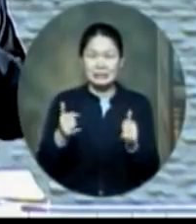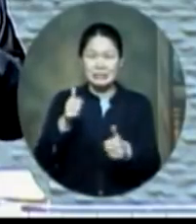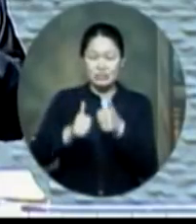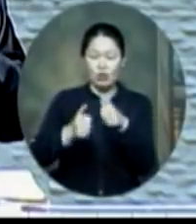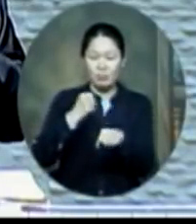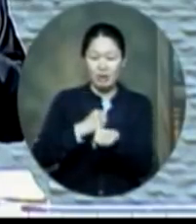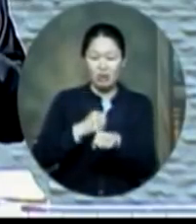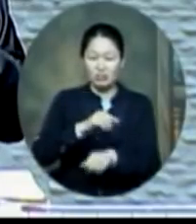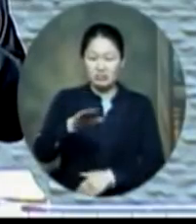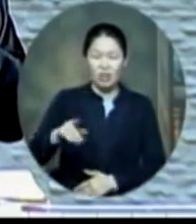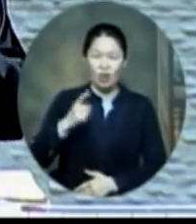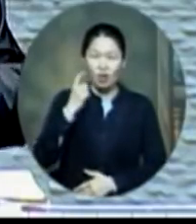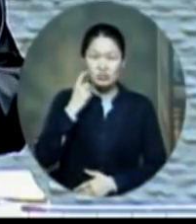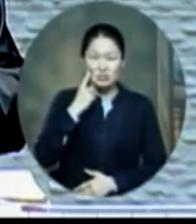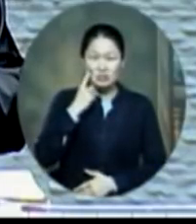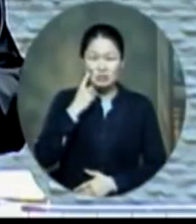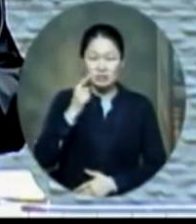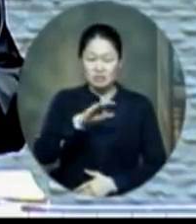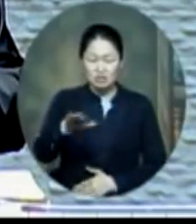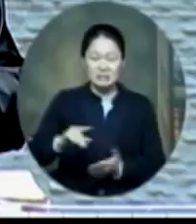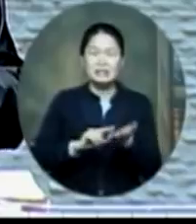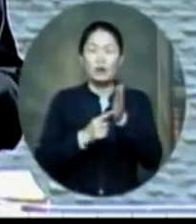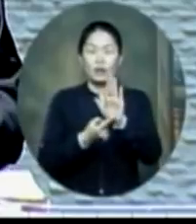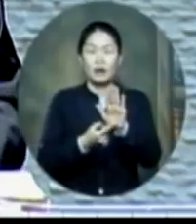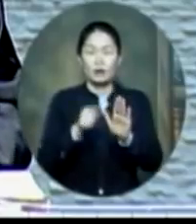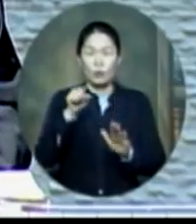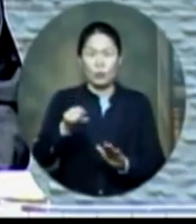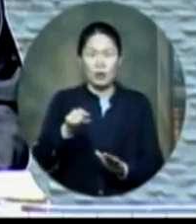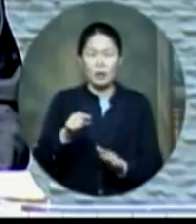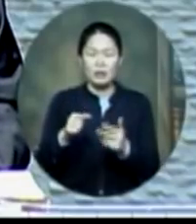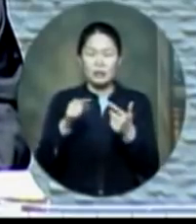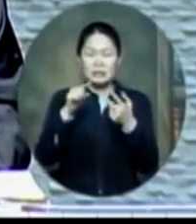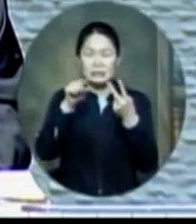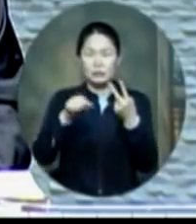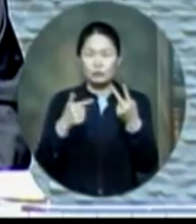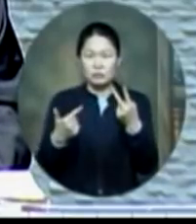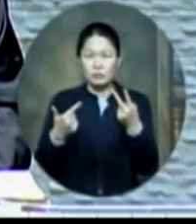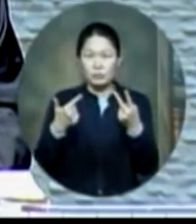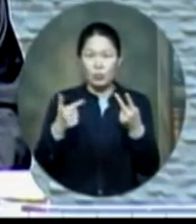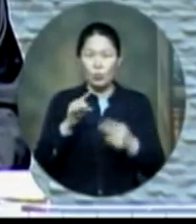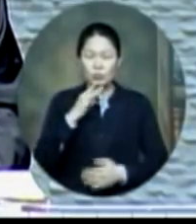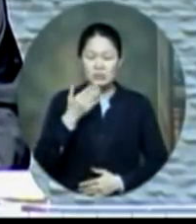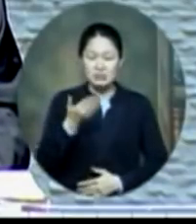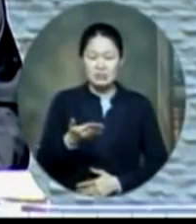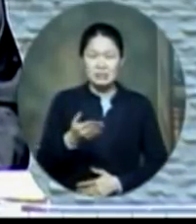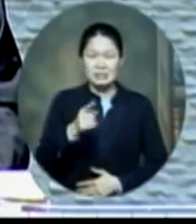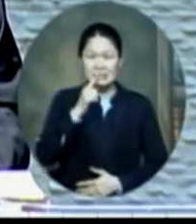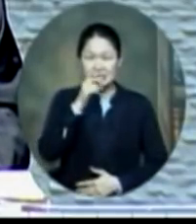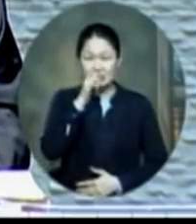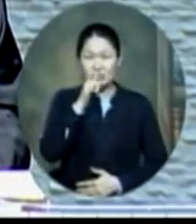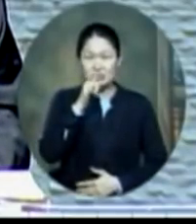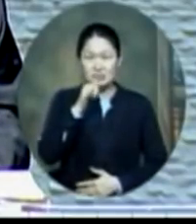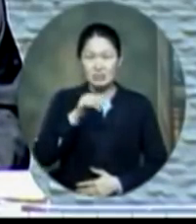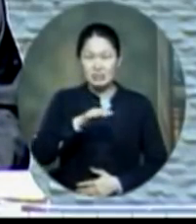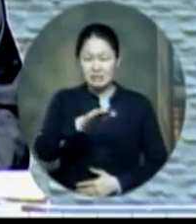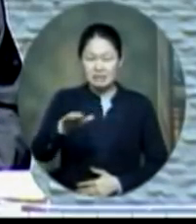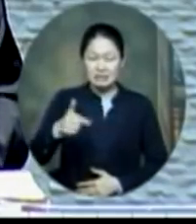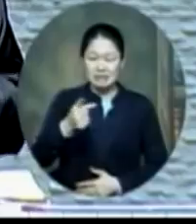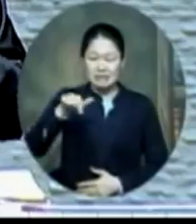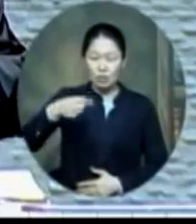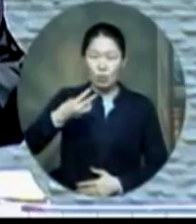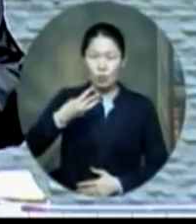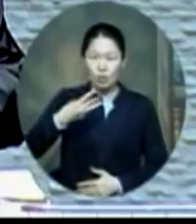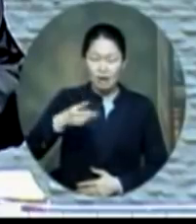그의 거짓된 것을 내가 드러낸 것과 6절에 보면 오직 내게 이것이 있으니 내가 니골라당의